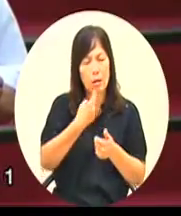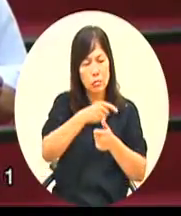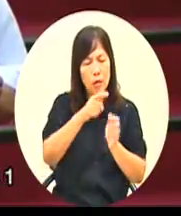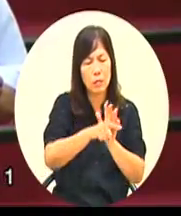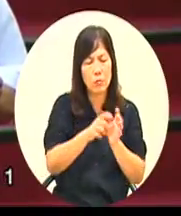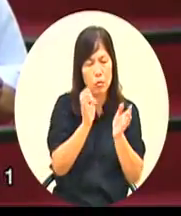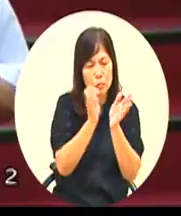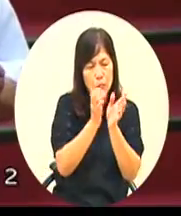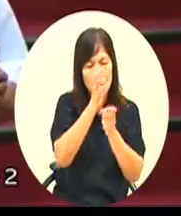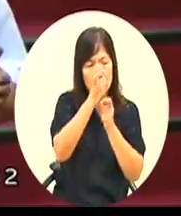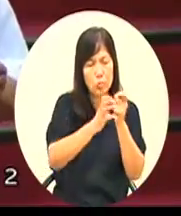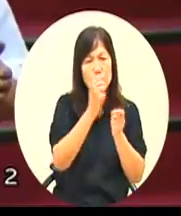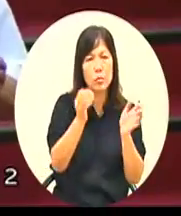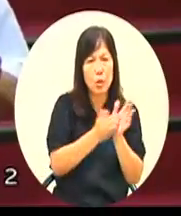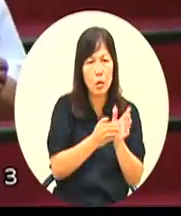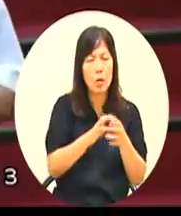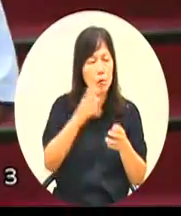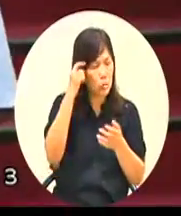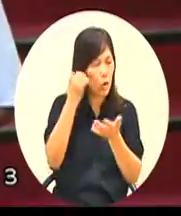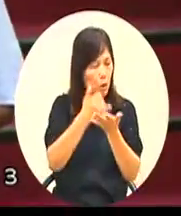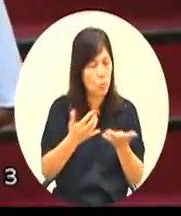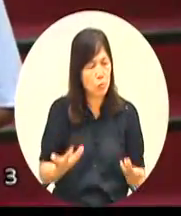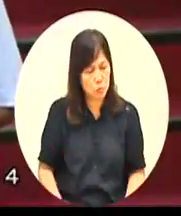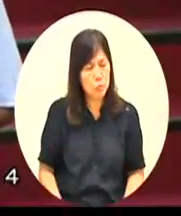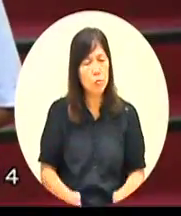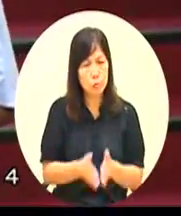近40年，想退休了。